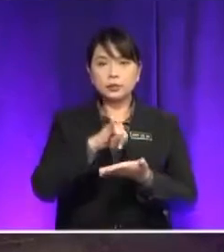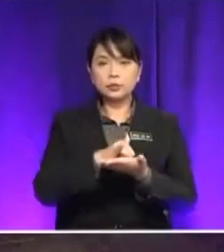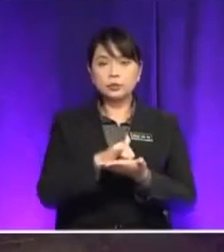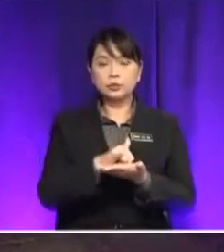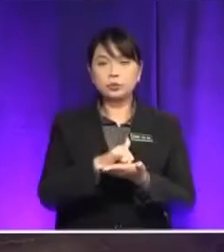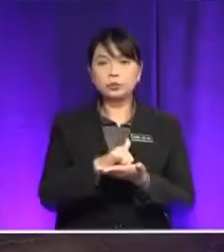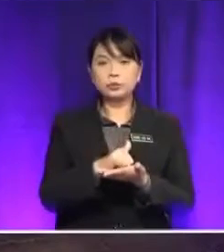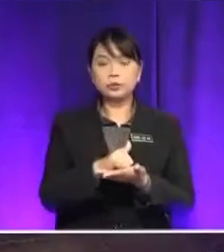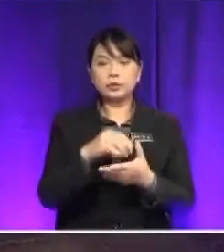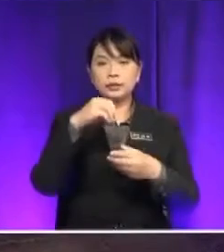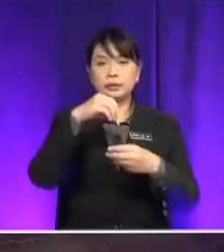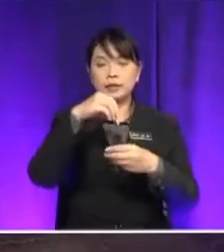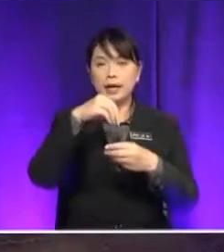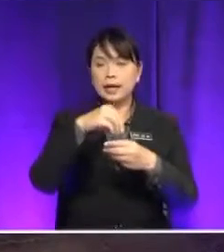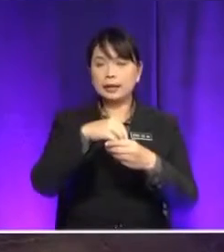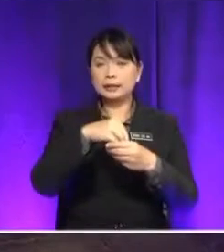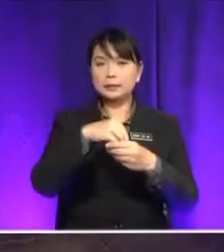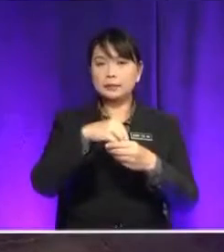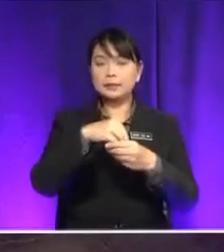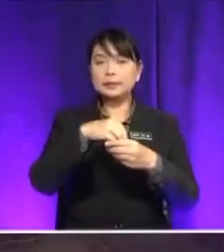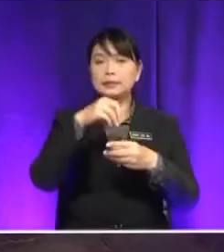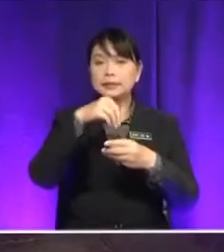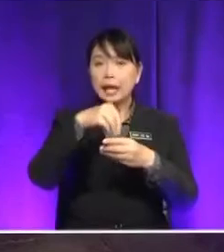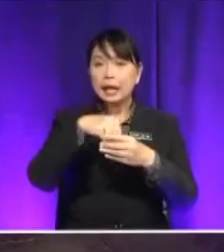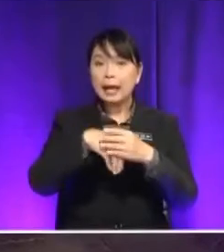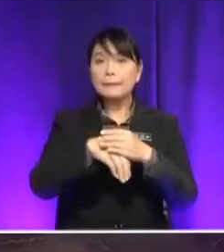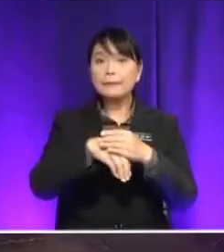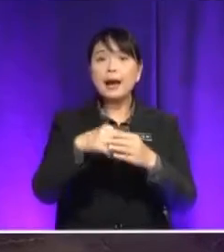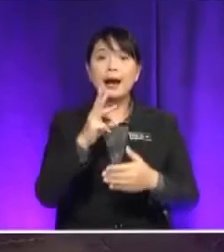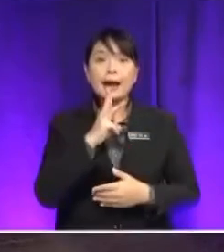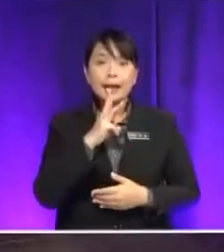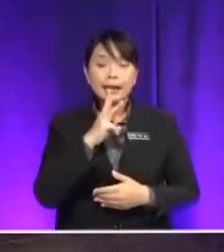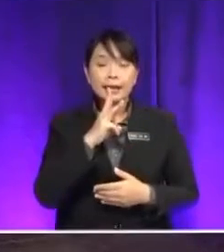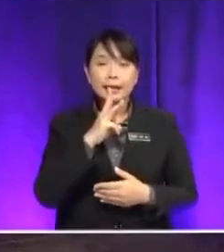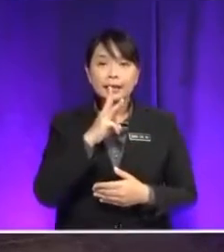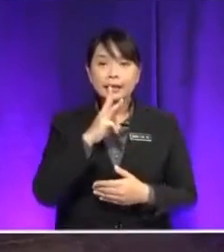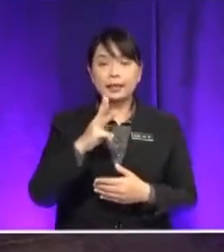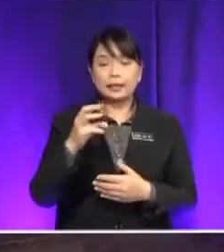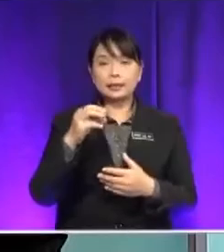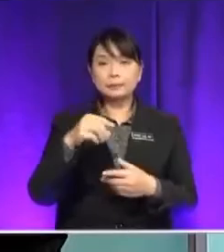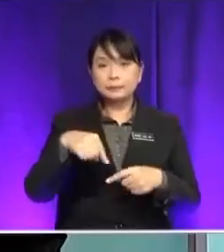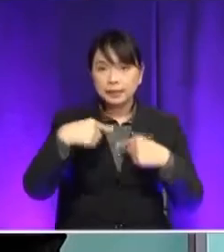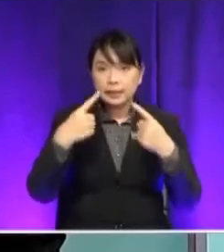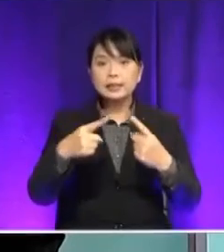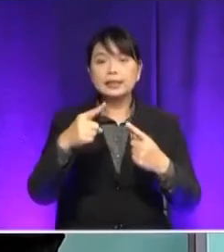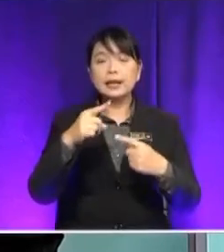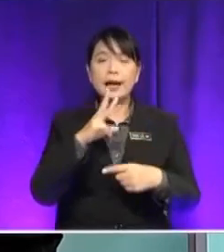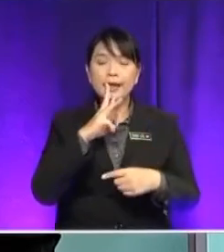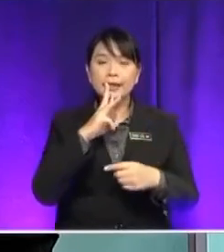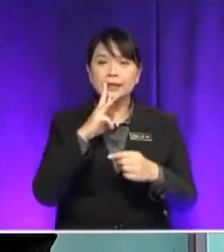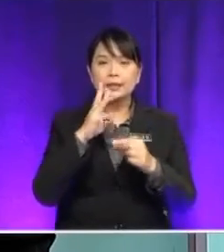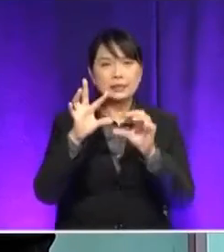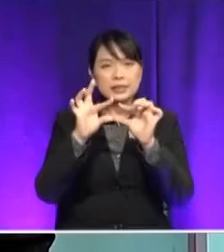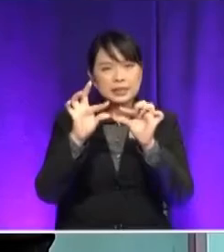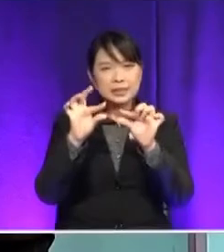CT sebagai kedalaman yang bezel tapi terpilih eksperimen di hadis sekolah di malah Oke dimana satu bekas